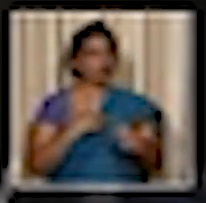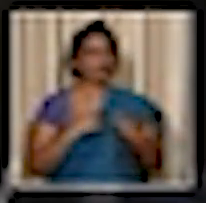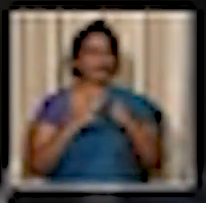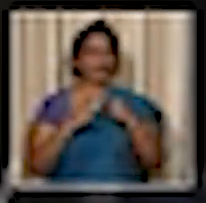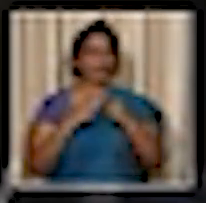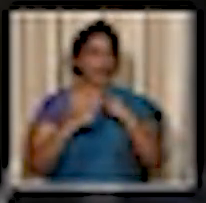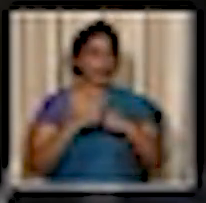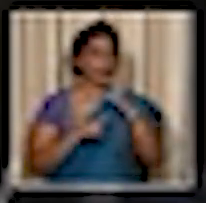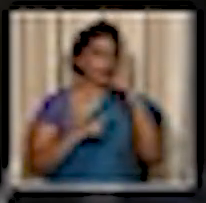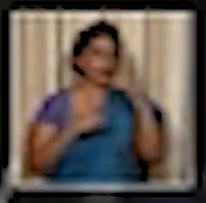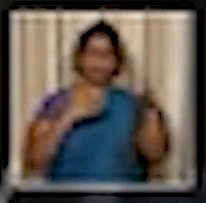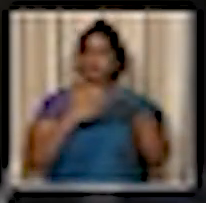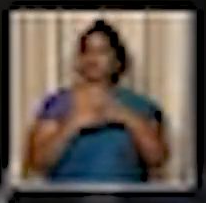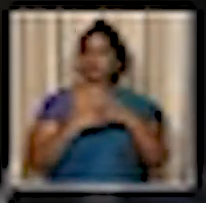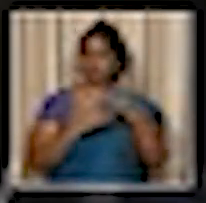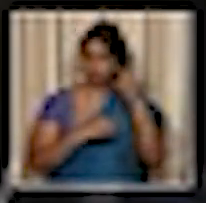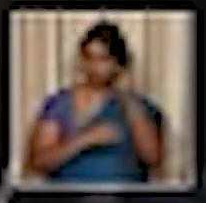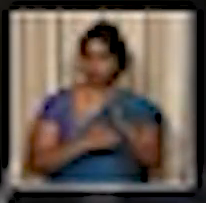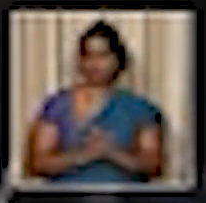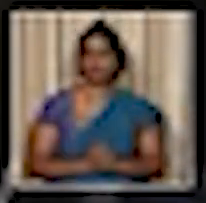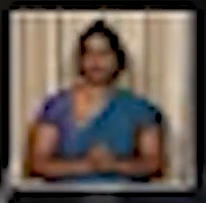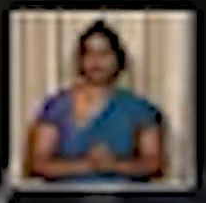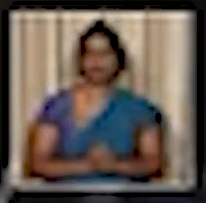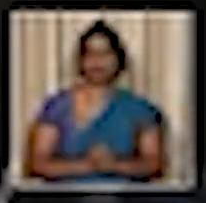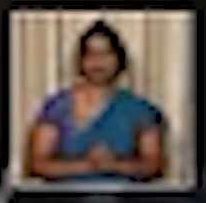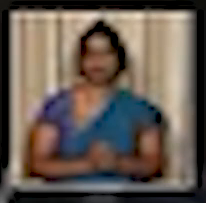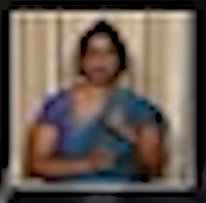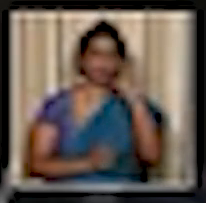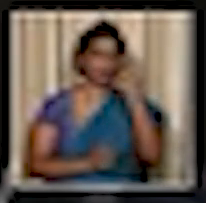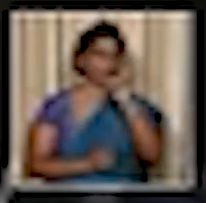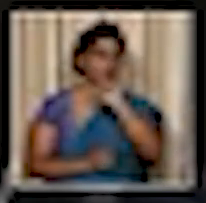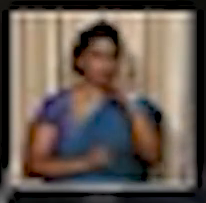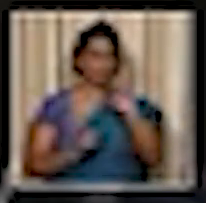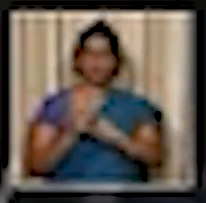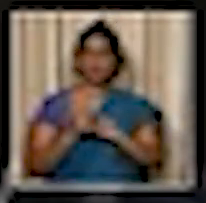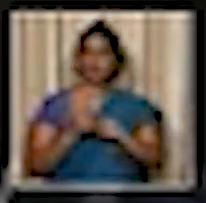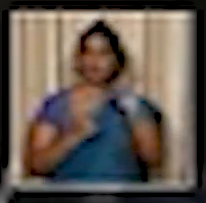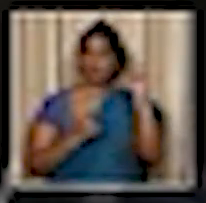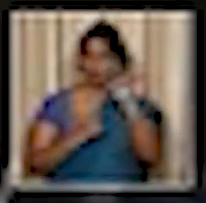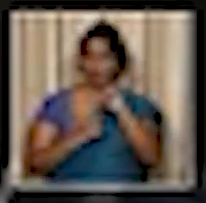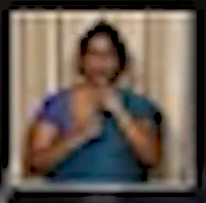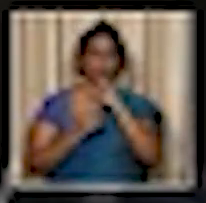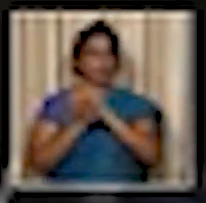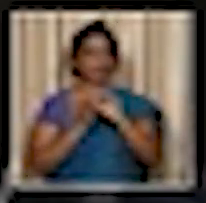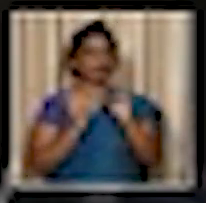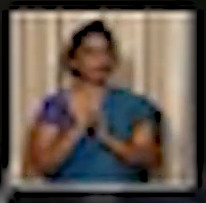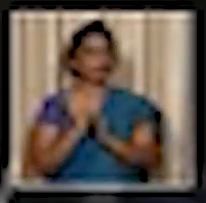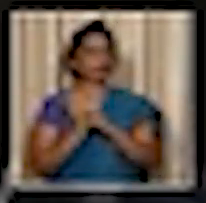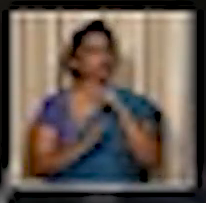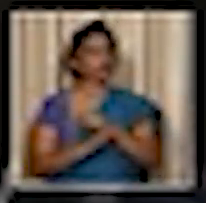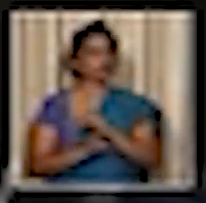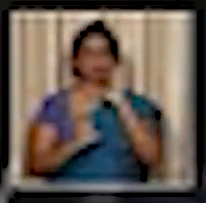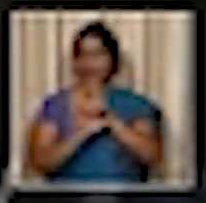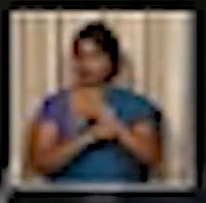ලෙස අමුණා ඉදිරිපත් කරනවා. 2010 සැප්තැම්බර් 1 දින අධිකරණ සේවා කොමිෂන් සභාව නිකුත්